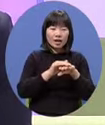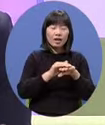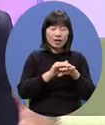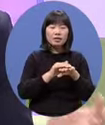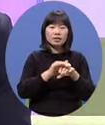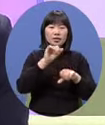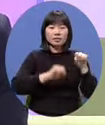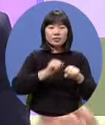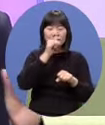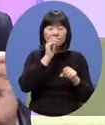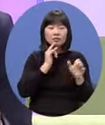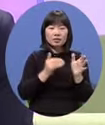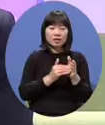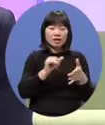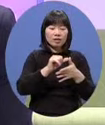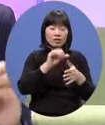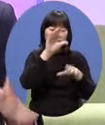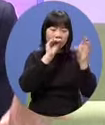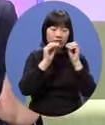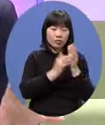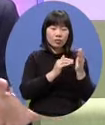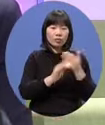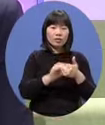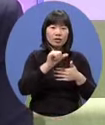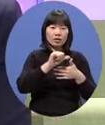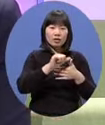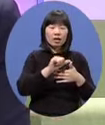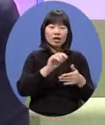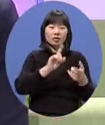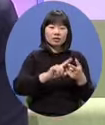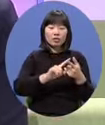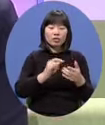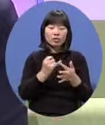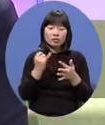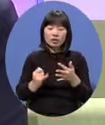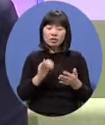취하셨는데 현구 얘기를 그대로 들으시고 현구 얘기를 그대로 윤서한테 전달해 주셨으면 좋겠어요.